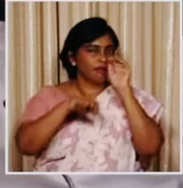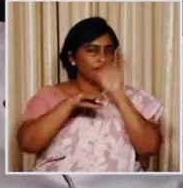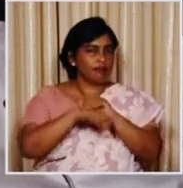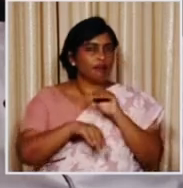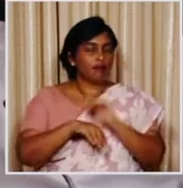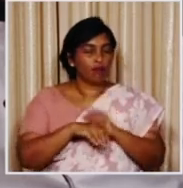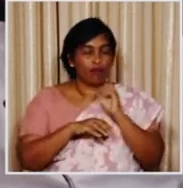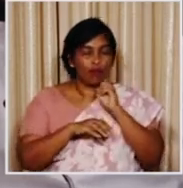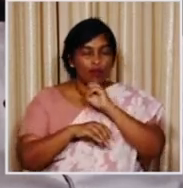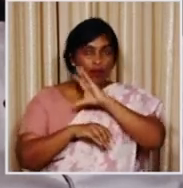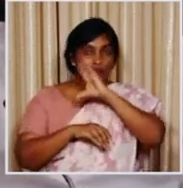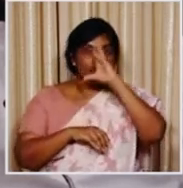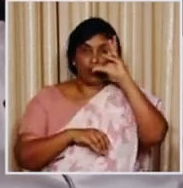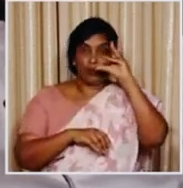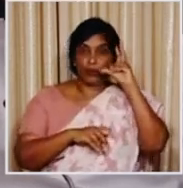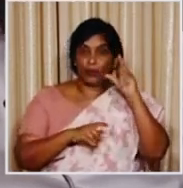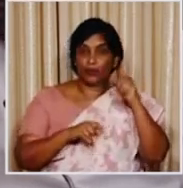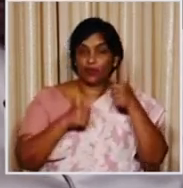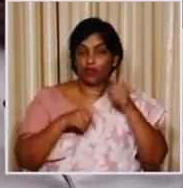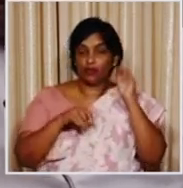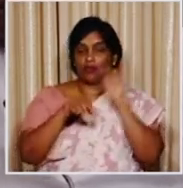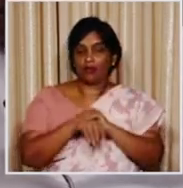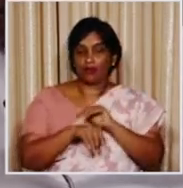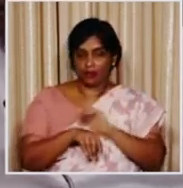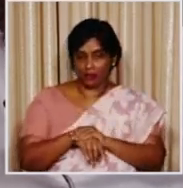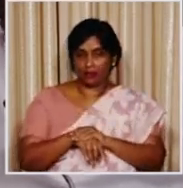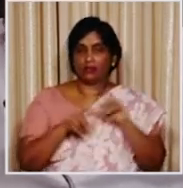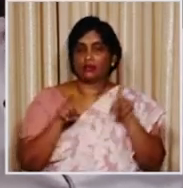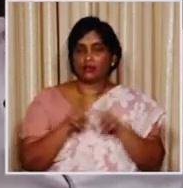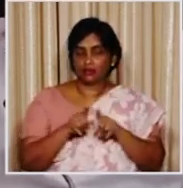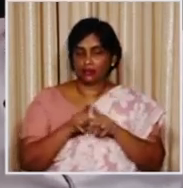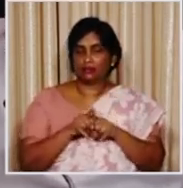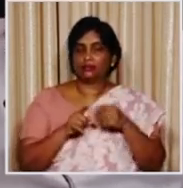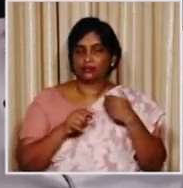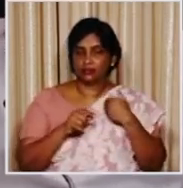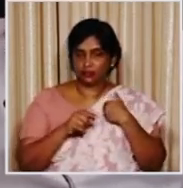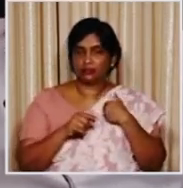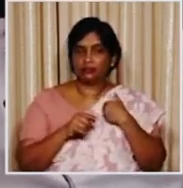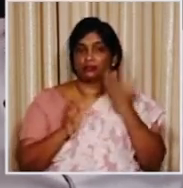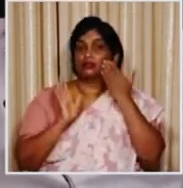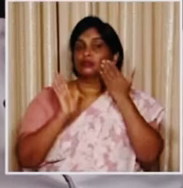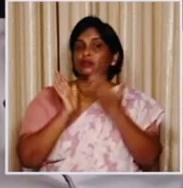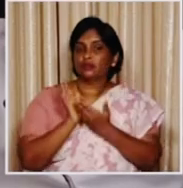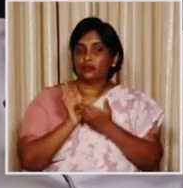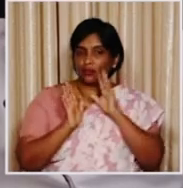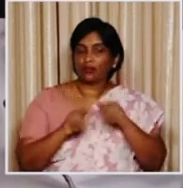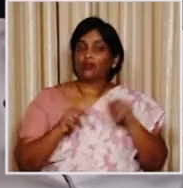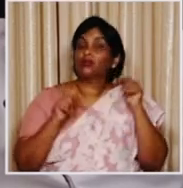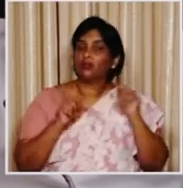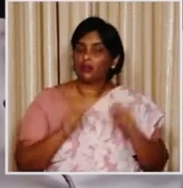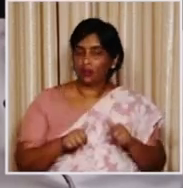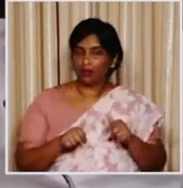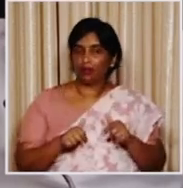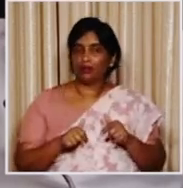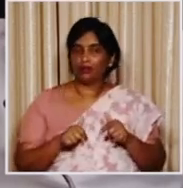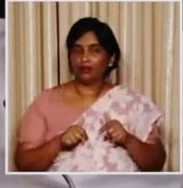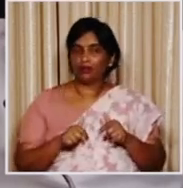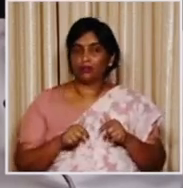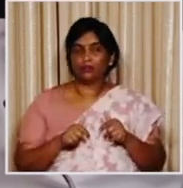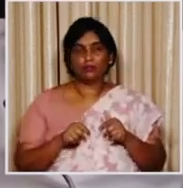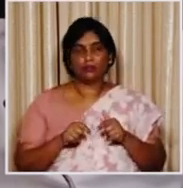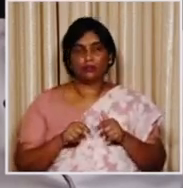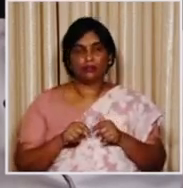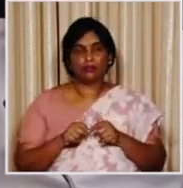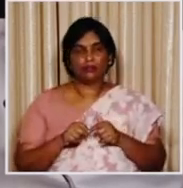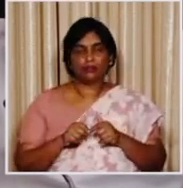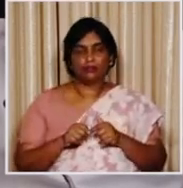ජාමට හොඳ සෙල්ලම් දැන් එළියට එනවා. ඉතින් ඒක අපි දැන් දකින්න පටන් ගත්තාම දැන් ඉතින් අර